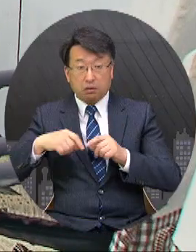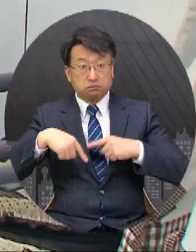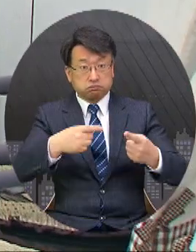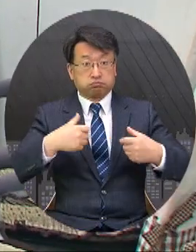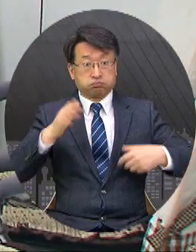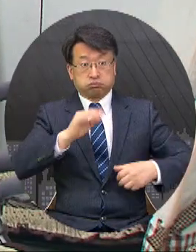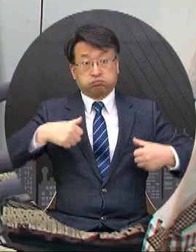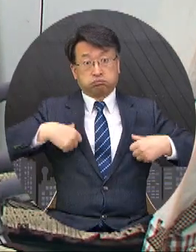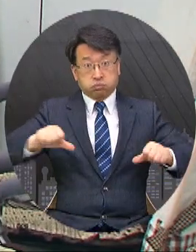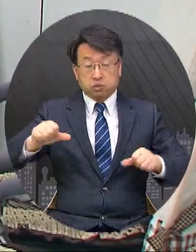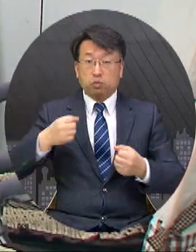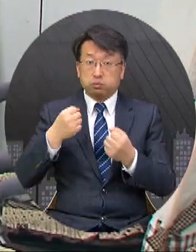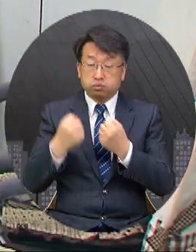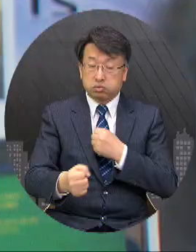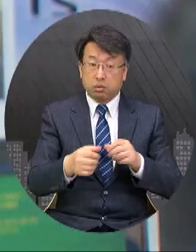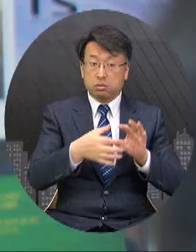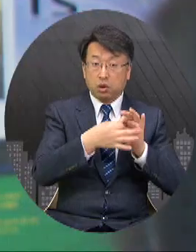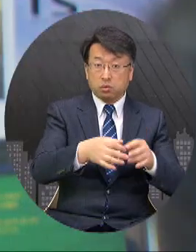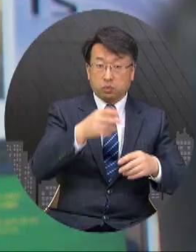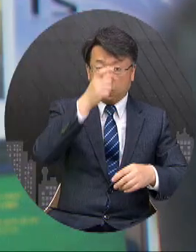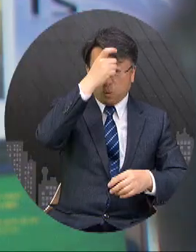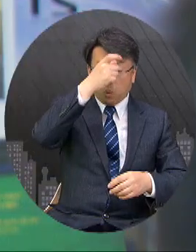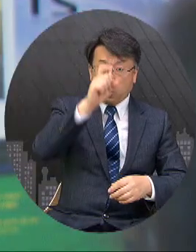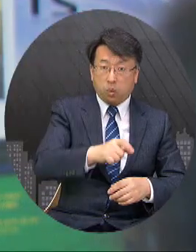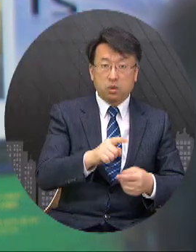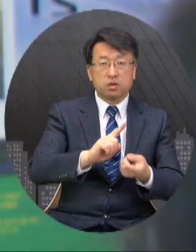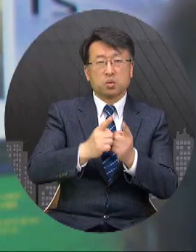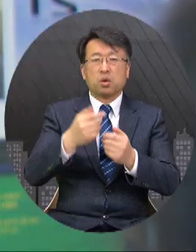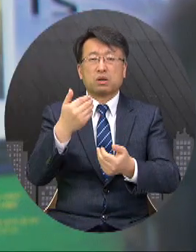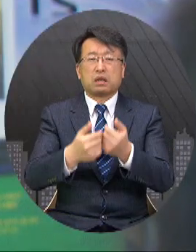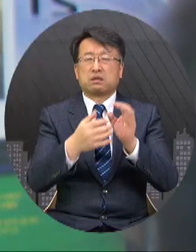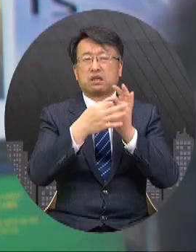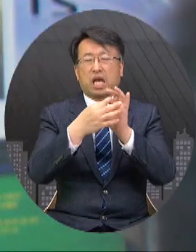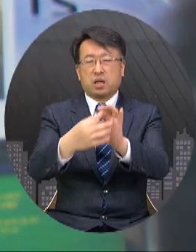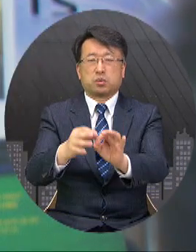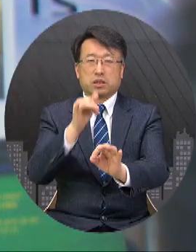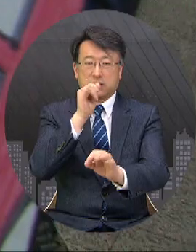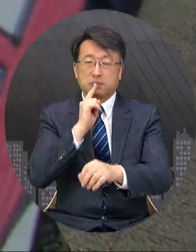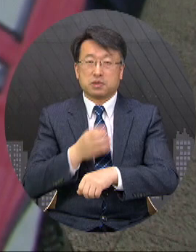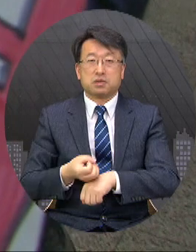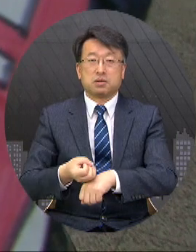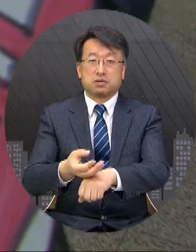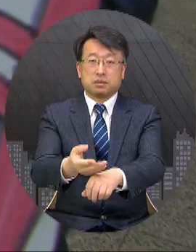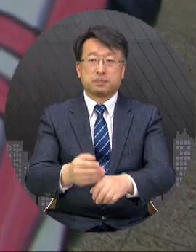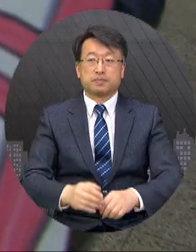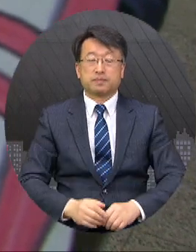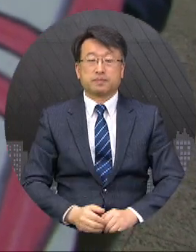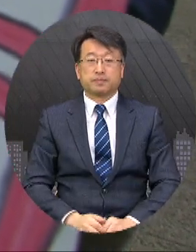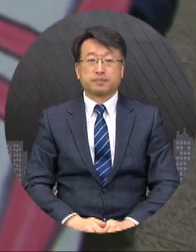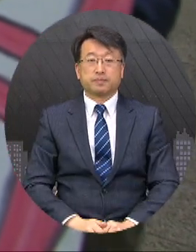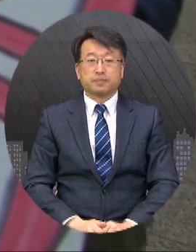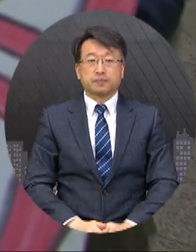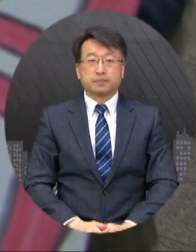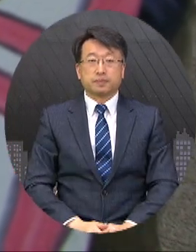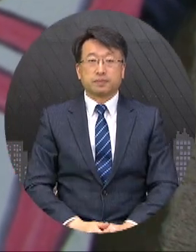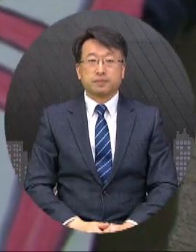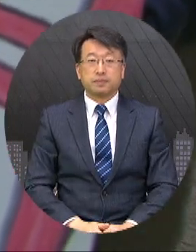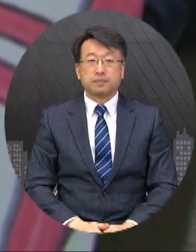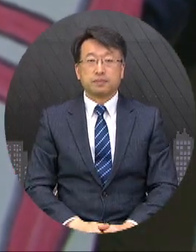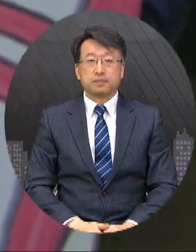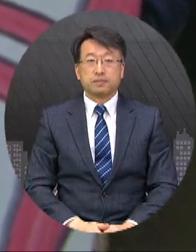요구와 강행 의지가 맞물리면서 갈등 국면은 앞으로도 지속될 전망입니다. MBC 뉴스 이종세입니다.